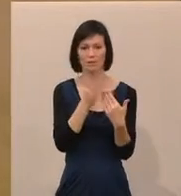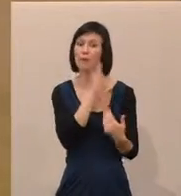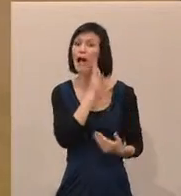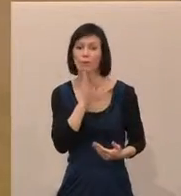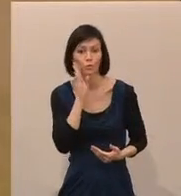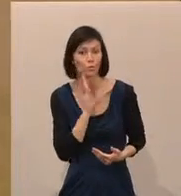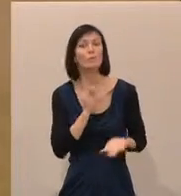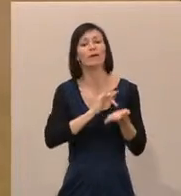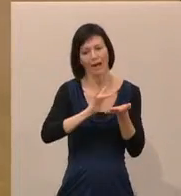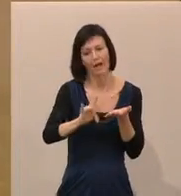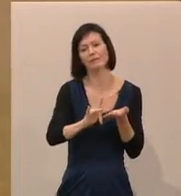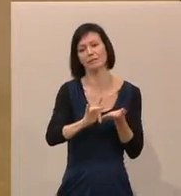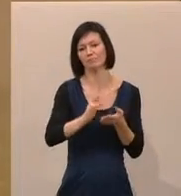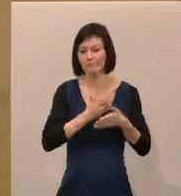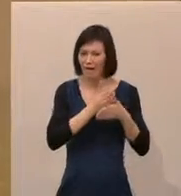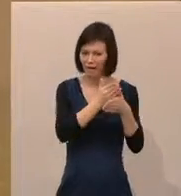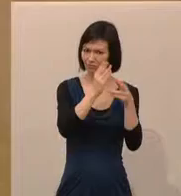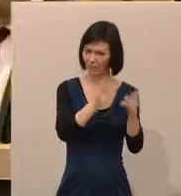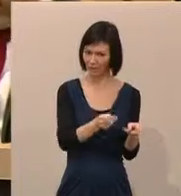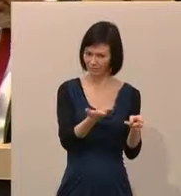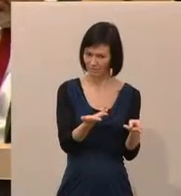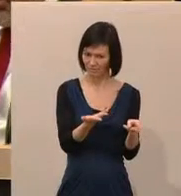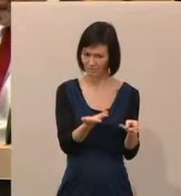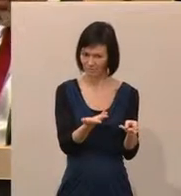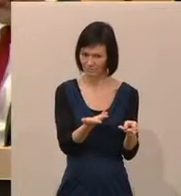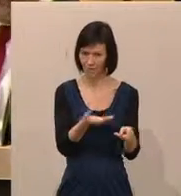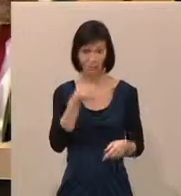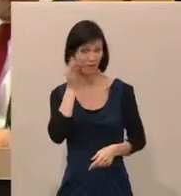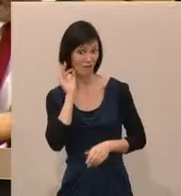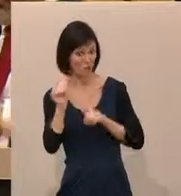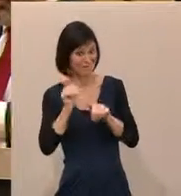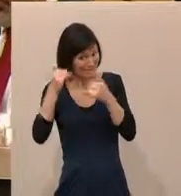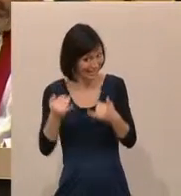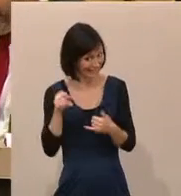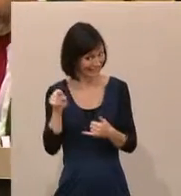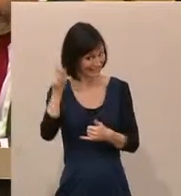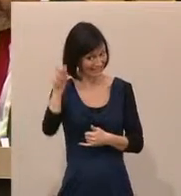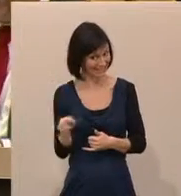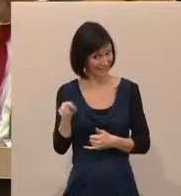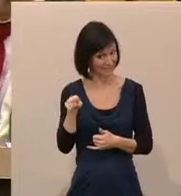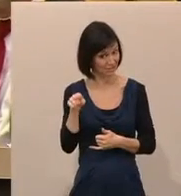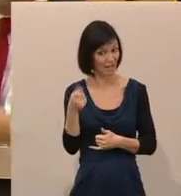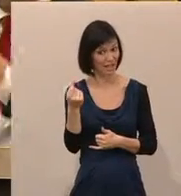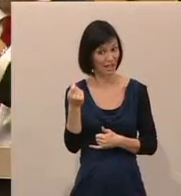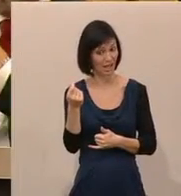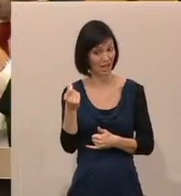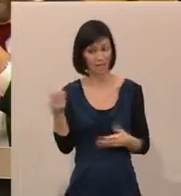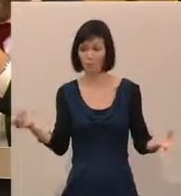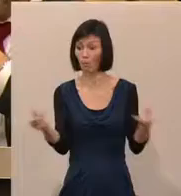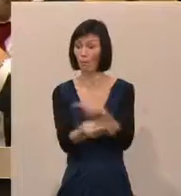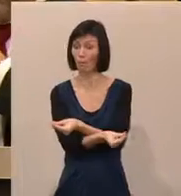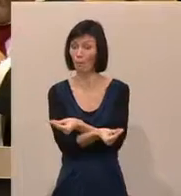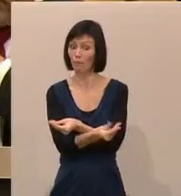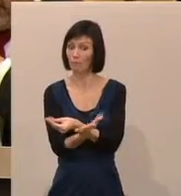und gratis benötigen. Diese Frauenministerin, die wir jetzt haben, verschiebt Gelder von